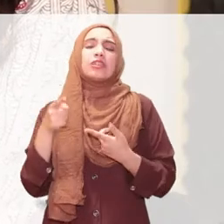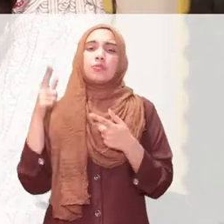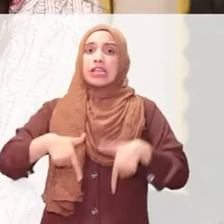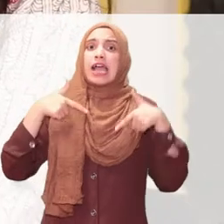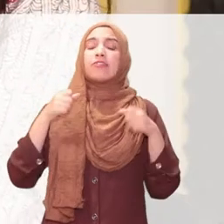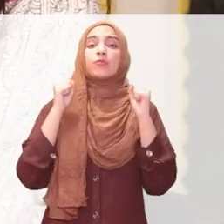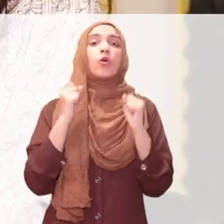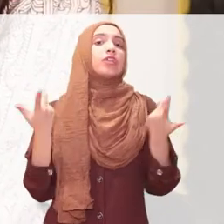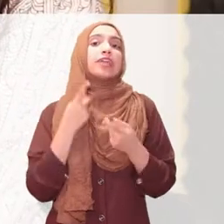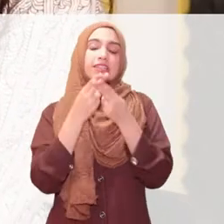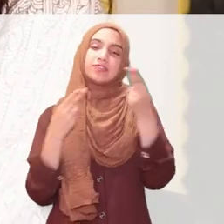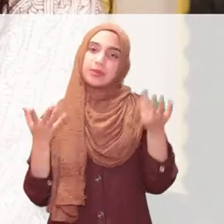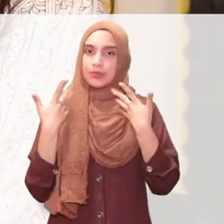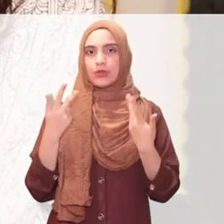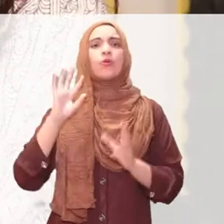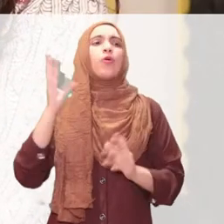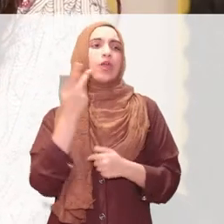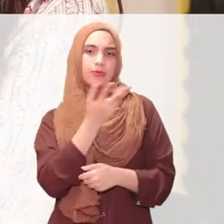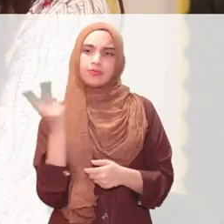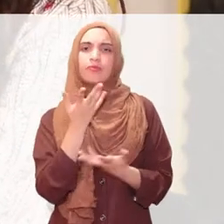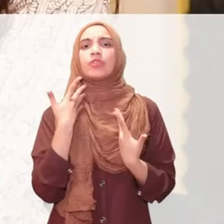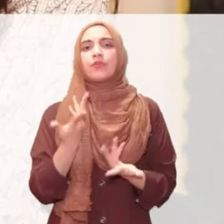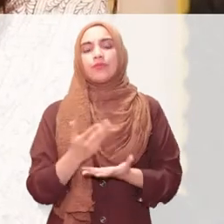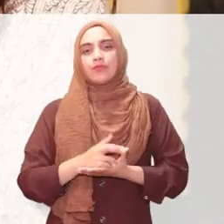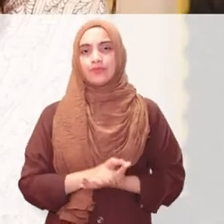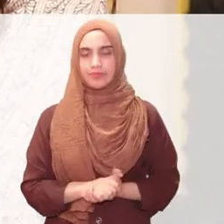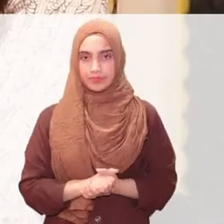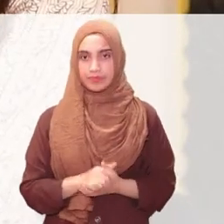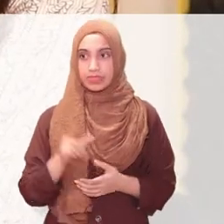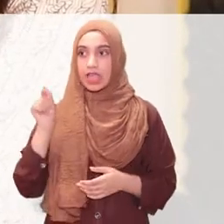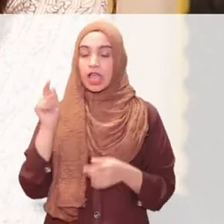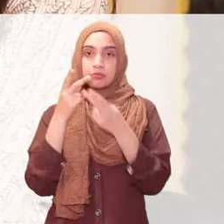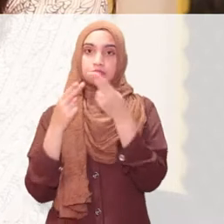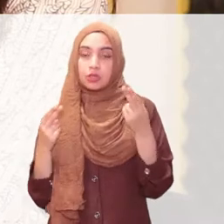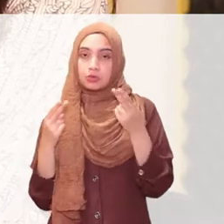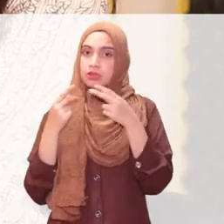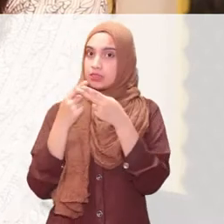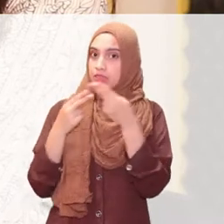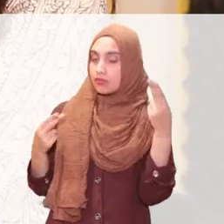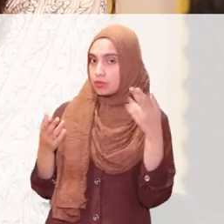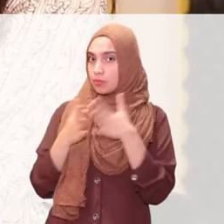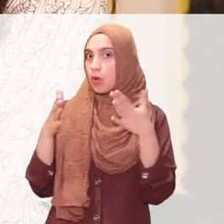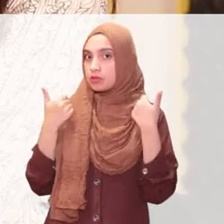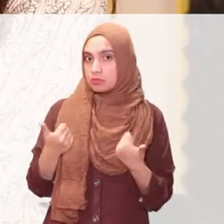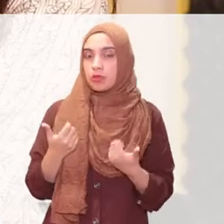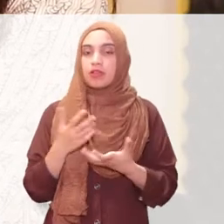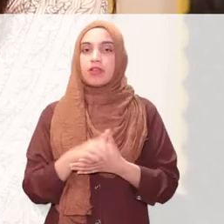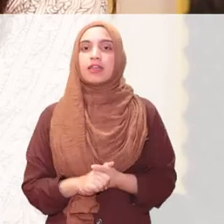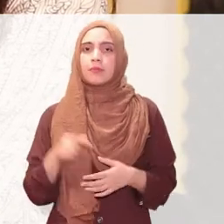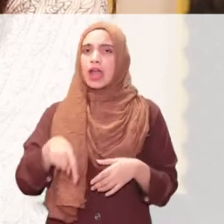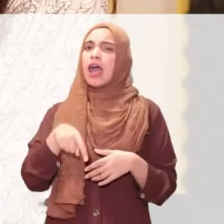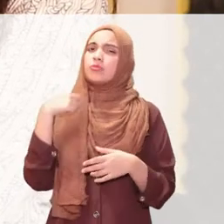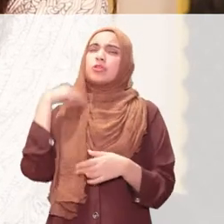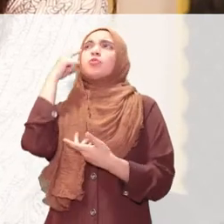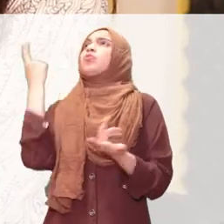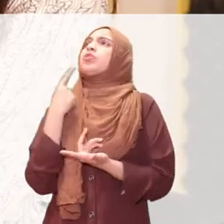डेसमंड एबॉट प्वाइंट व्हेन एवरी स्टेप एंड फॉरेस्ट नो व्हाट इज द लैंग्वेज इन माइंड व्हेन थिंग्स